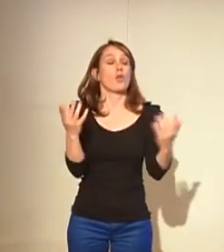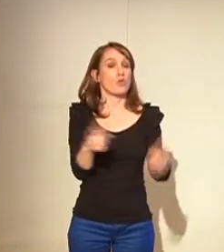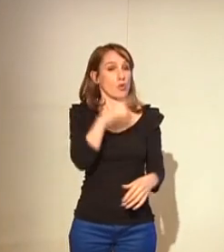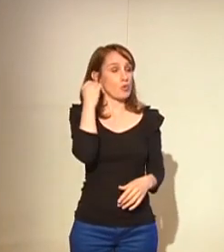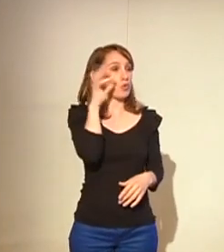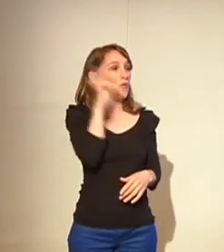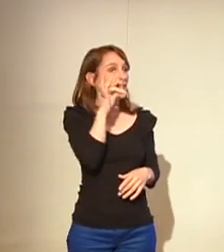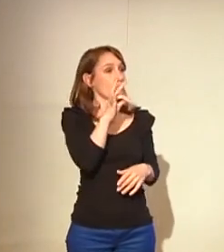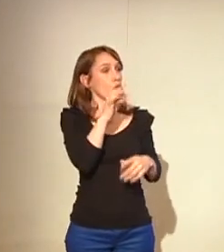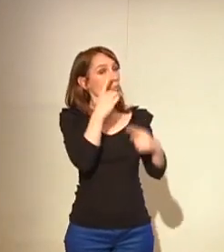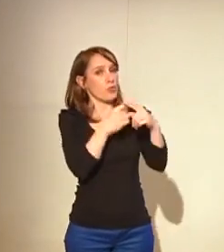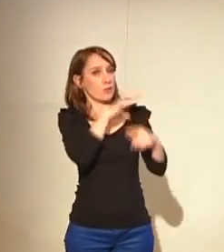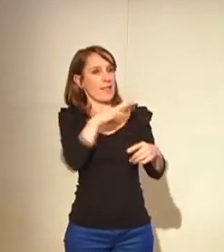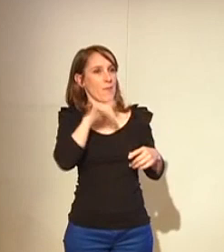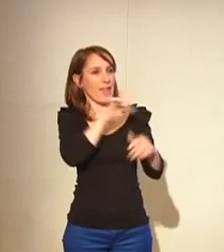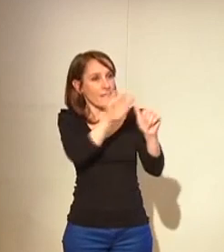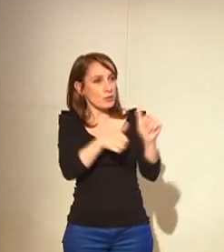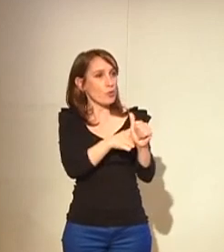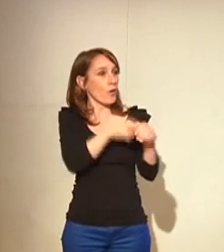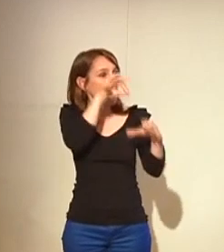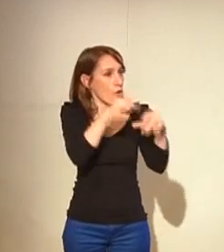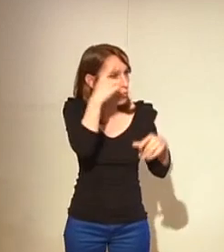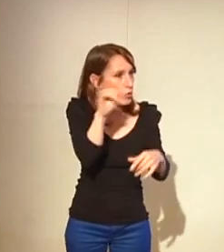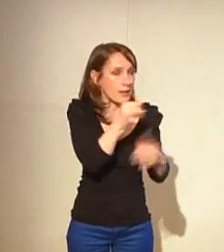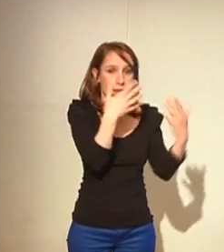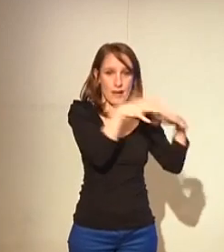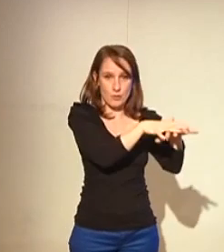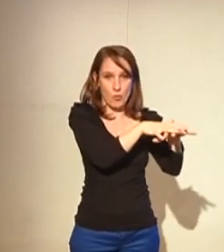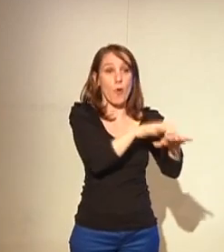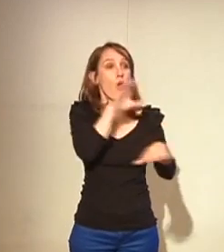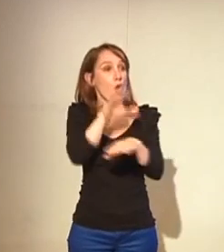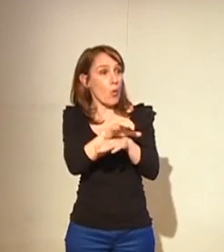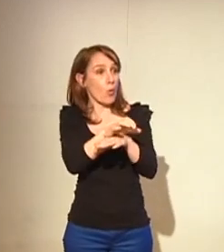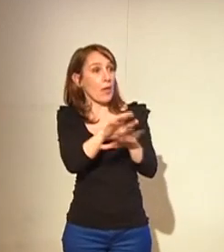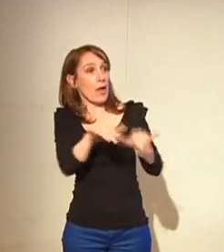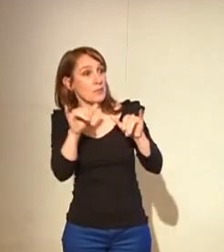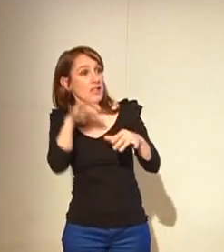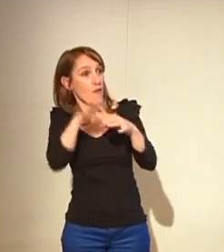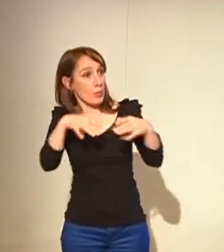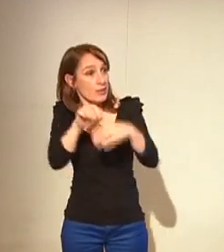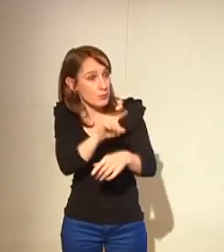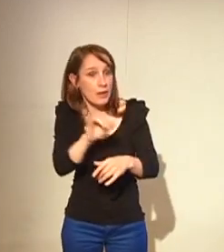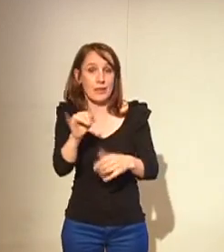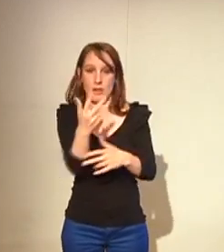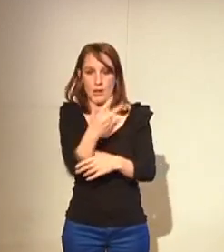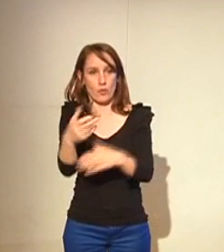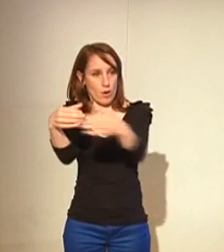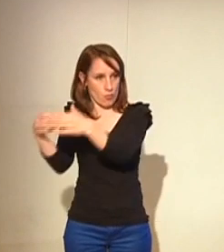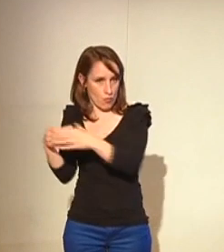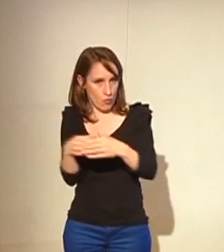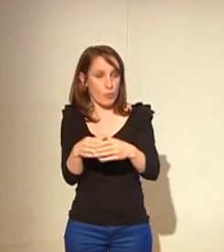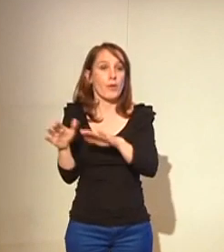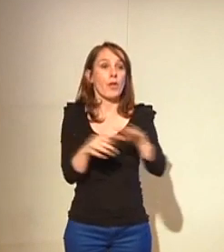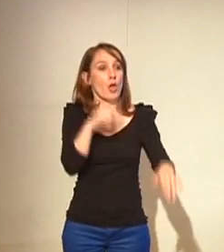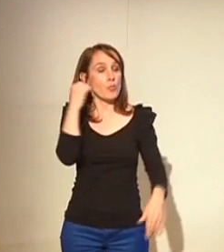suppléente Madame Garnier qui est pour rassemblement qui est contre qui s'abstient ne prend pas part au vote les trois autres groupes pour